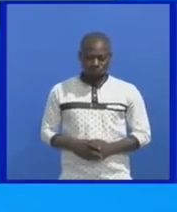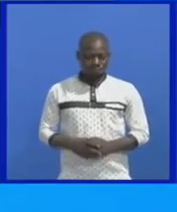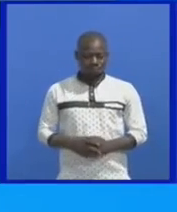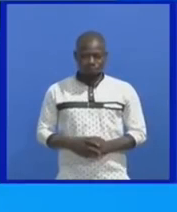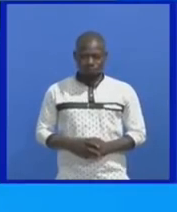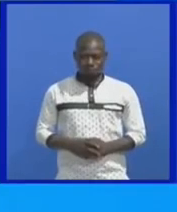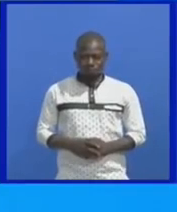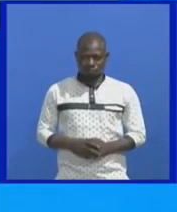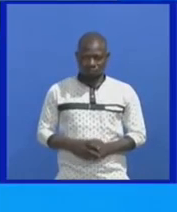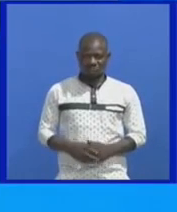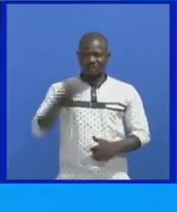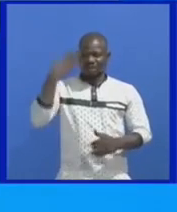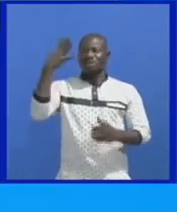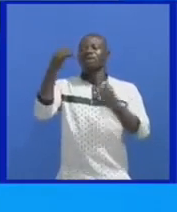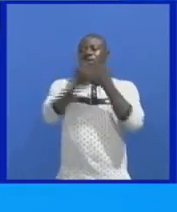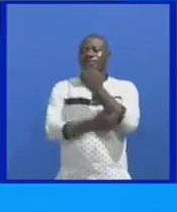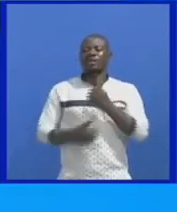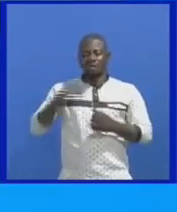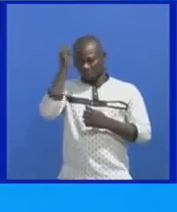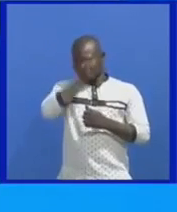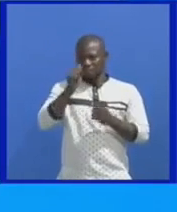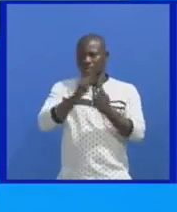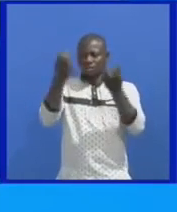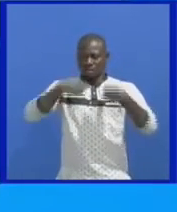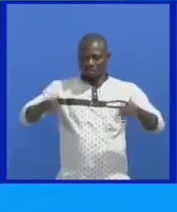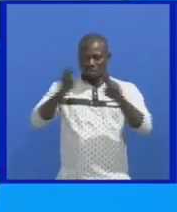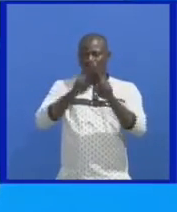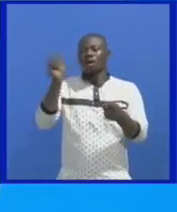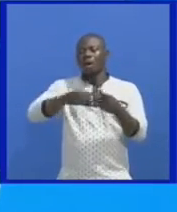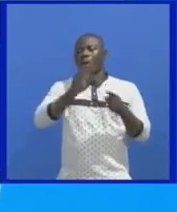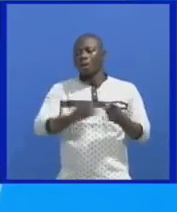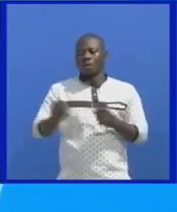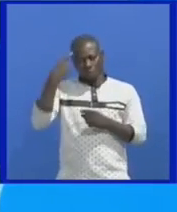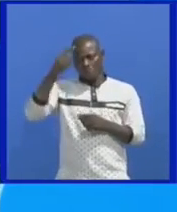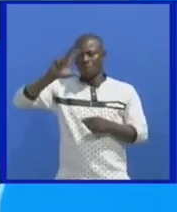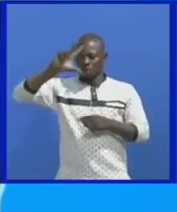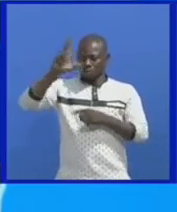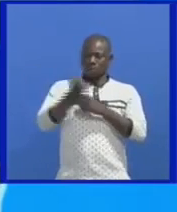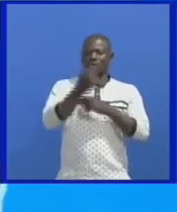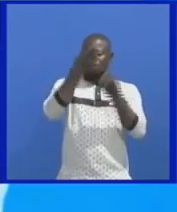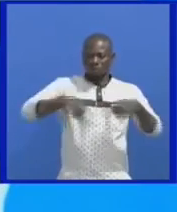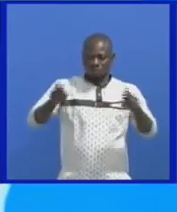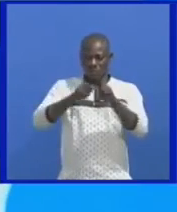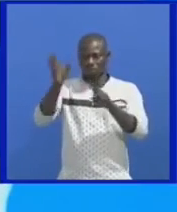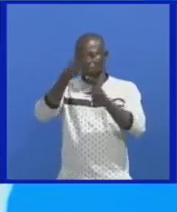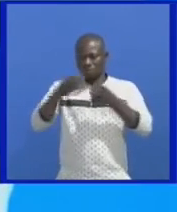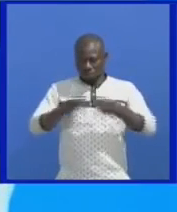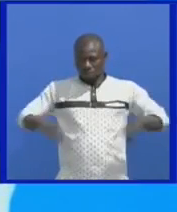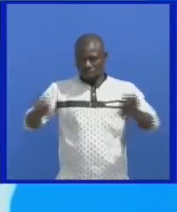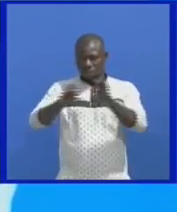Cinq pays africains sont en conclave à Ouagadougou pour la troisième session du comité de pilotage du programme